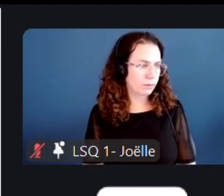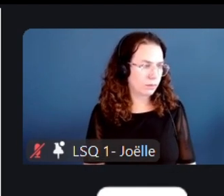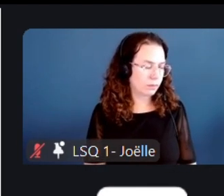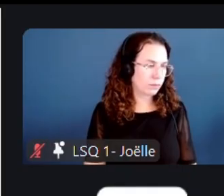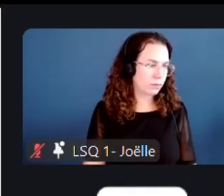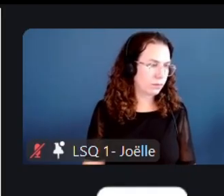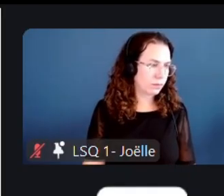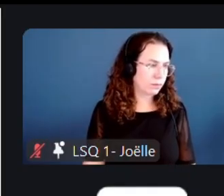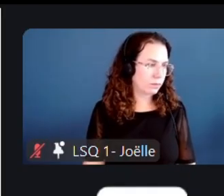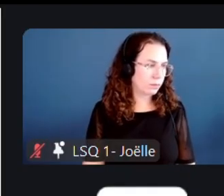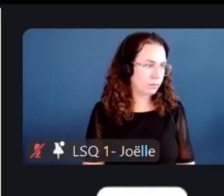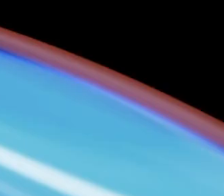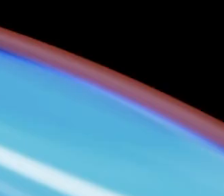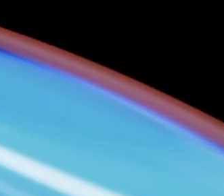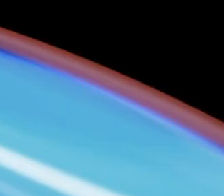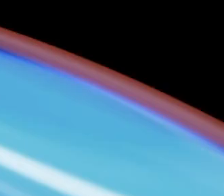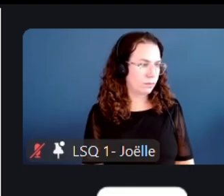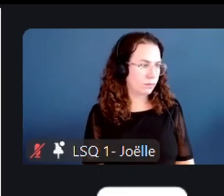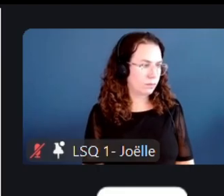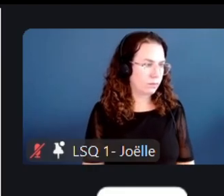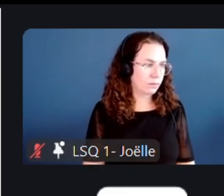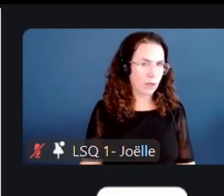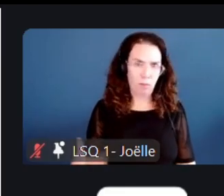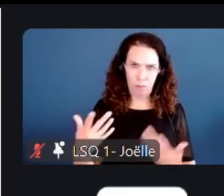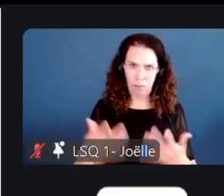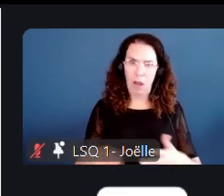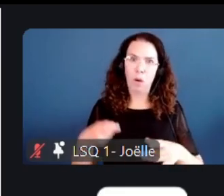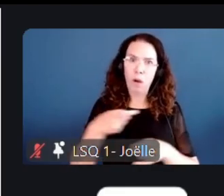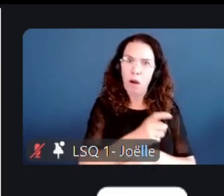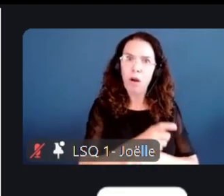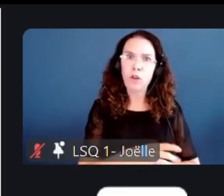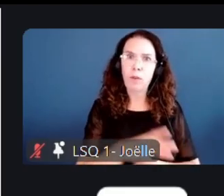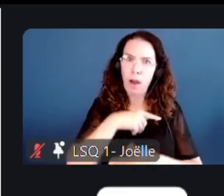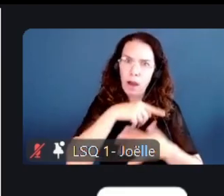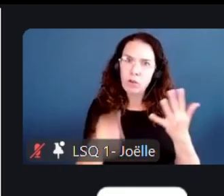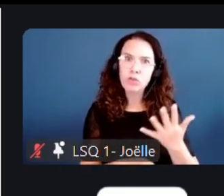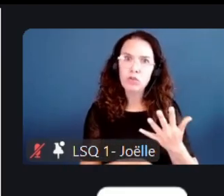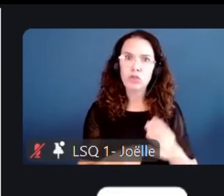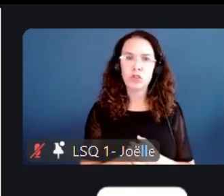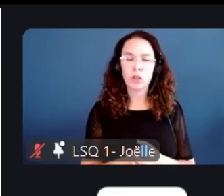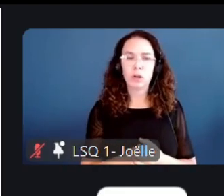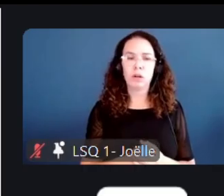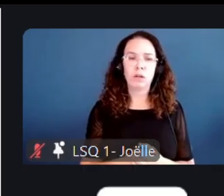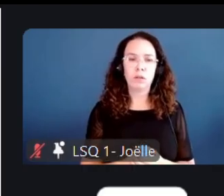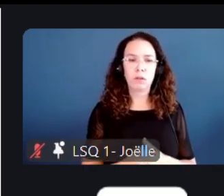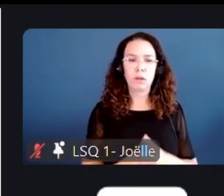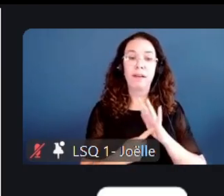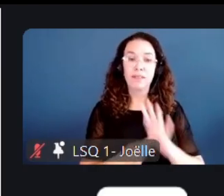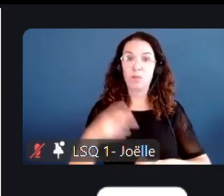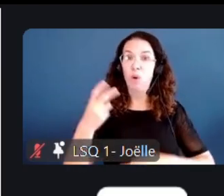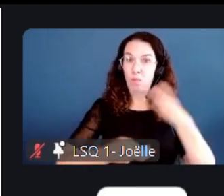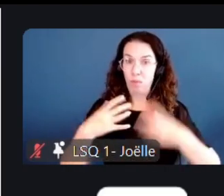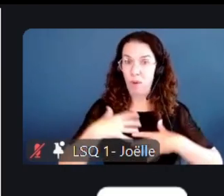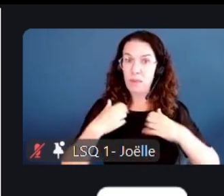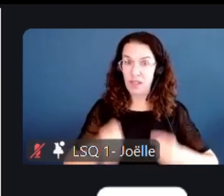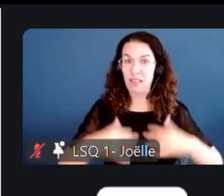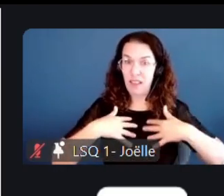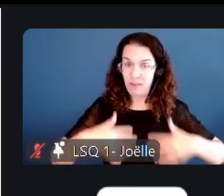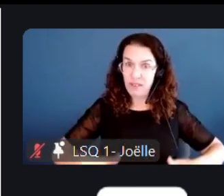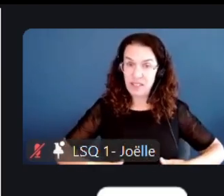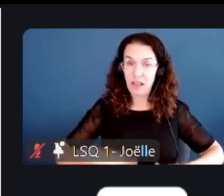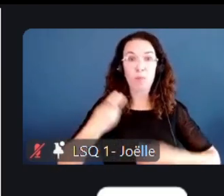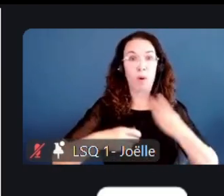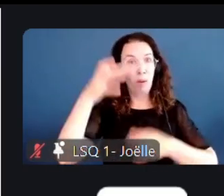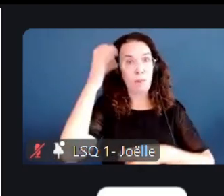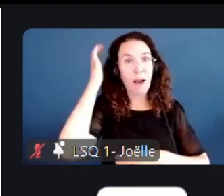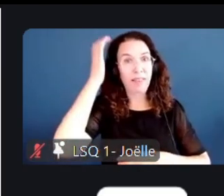d'intervention non nécessaire a causé plusieurs dommages chez des personnes intersexes. Certaines personnes rapportent des problèmes de santé physique et